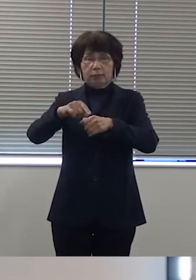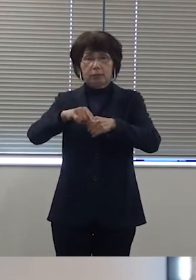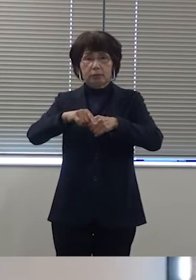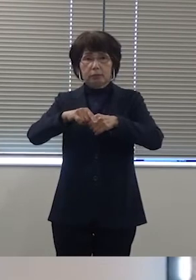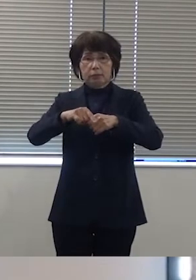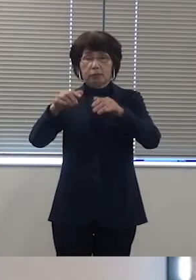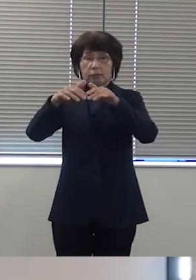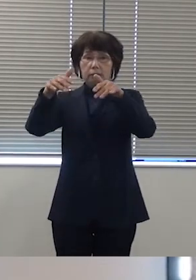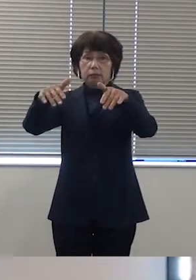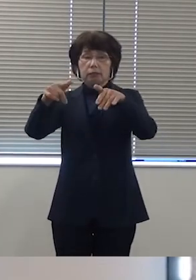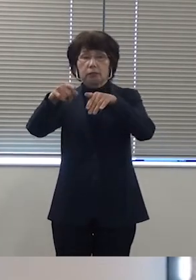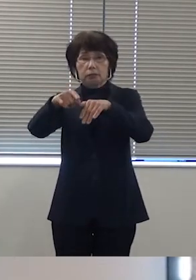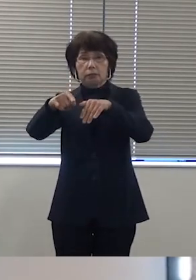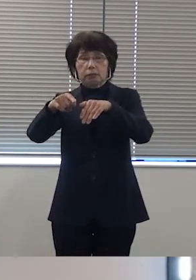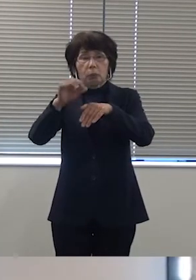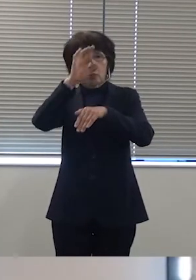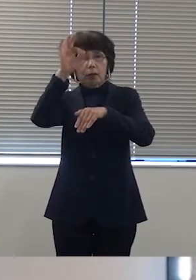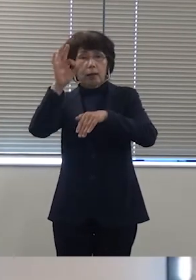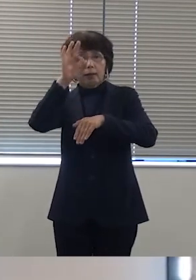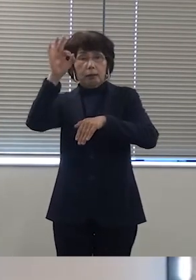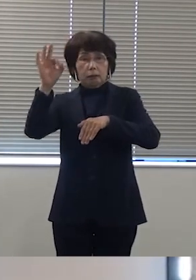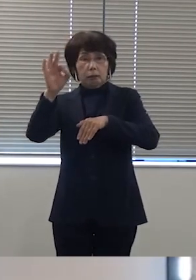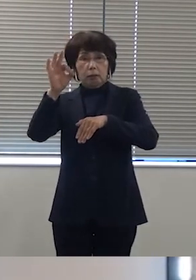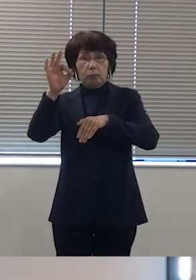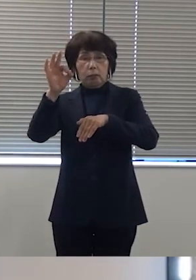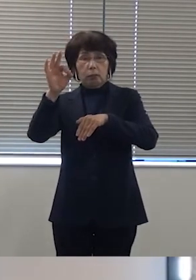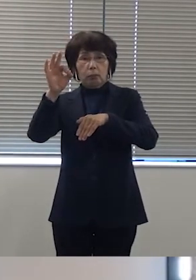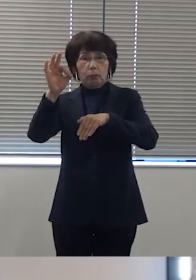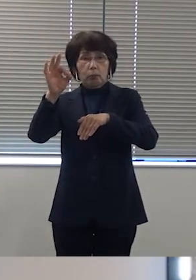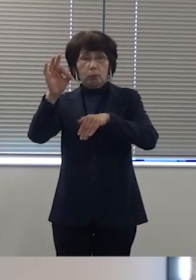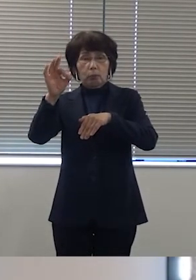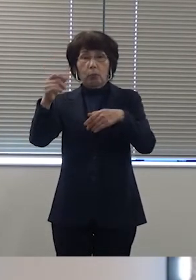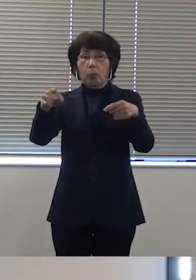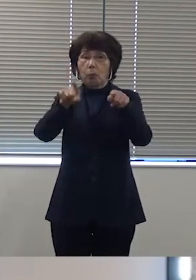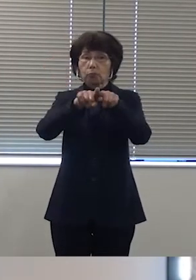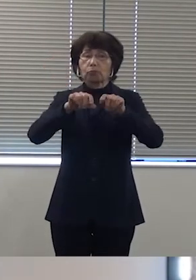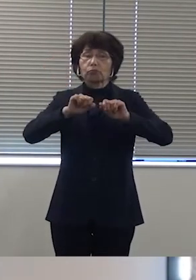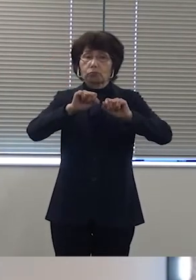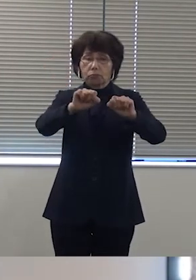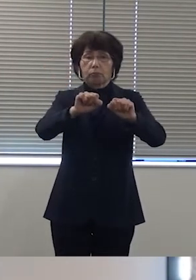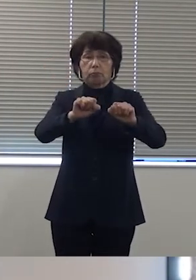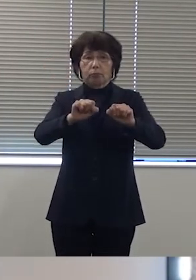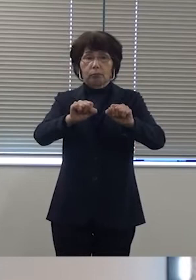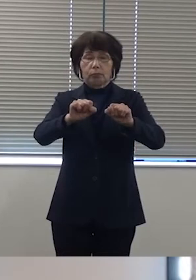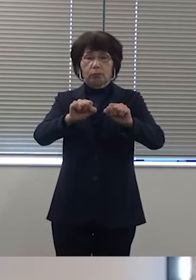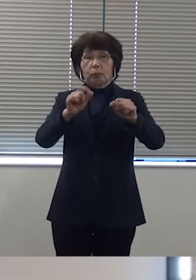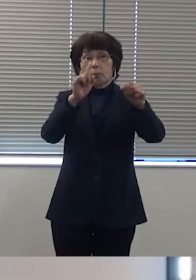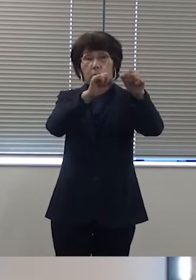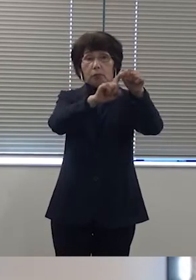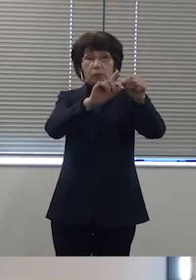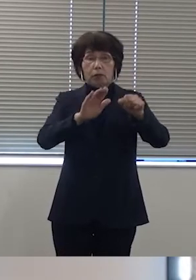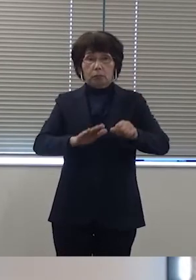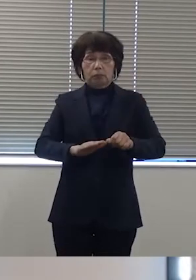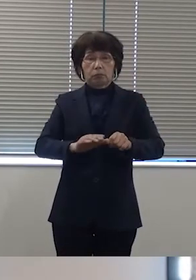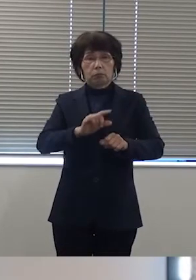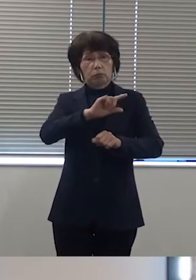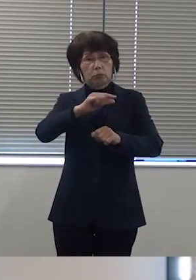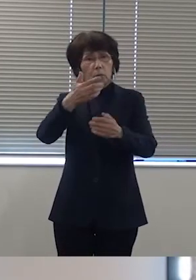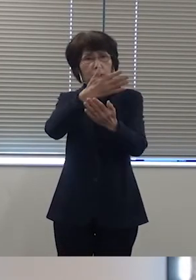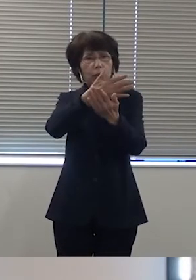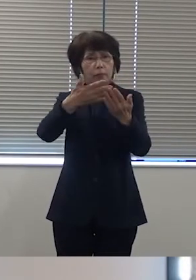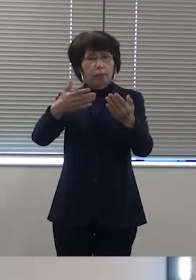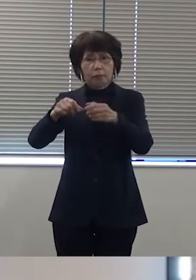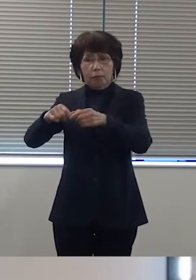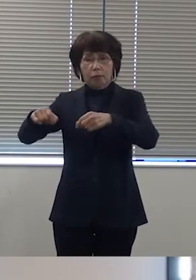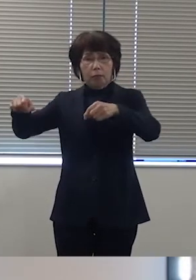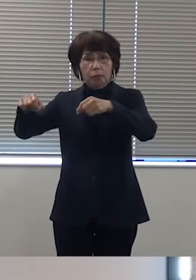のデータで関東からの入れ込みが今増えてきているというデータもありますのでご期待ください。まあ、そこを踏まえ